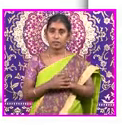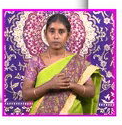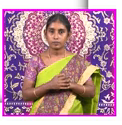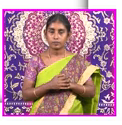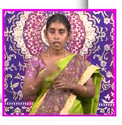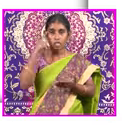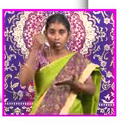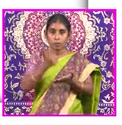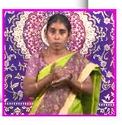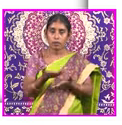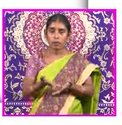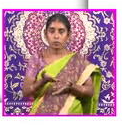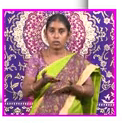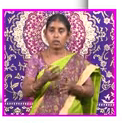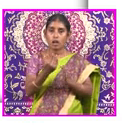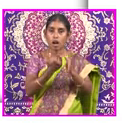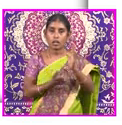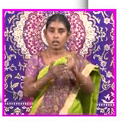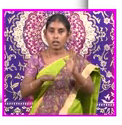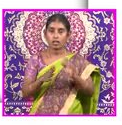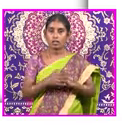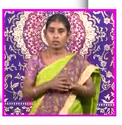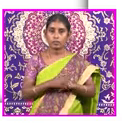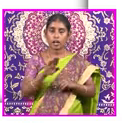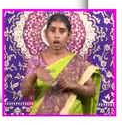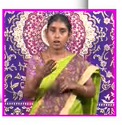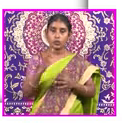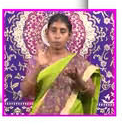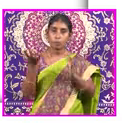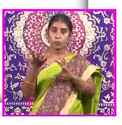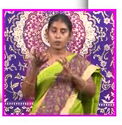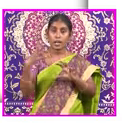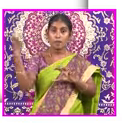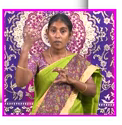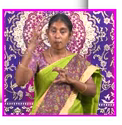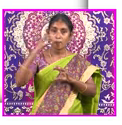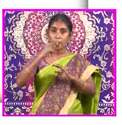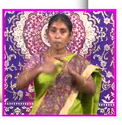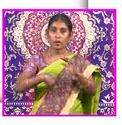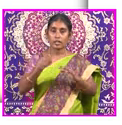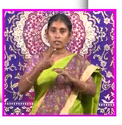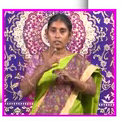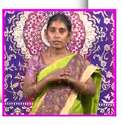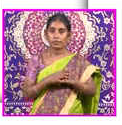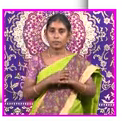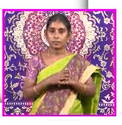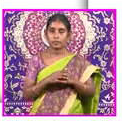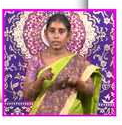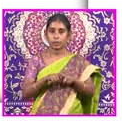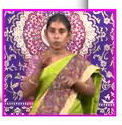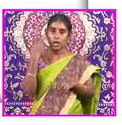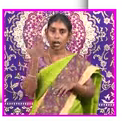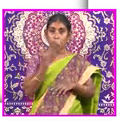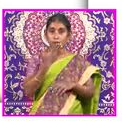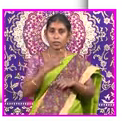பூமிக்கு வெப்பமாக இருக்கட்டும் இல்லை ஒளியாக இருக்கட்டும் சூரியனிலிருந்து தான் நமக்கு கிடைக்கிறது. அந்த வெப்பமானது பூமி வந்து கோள வடிவில் இருக்குது, அதே